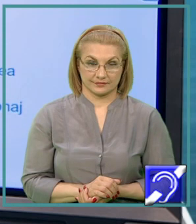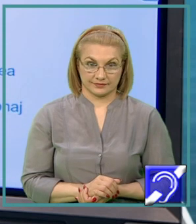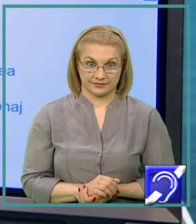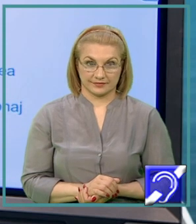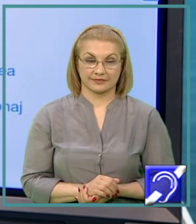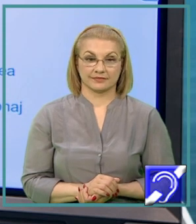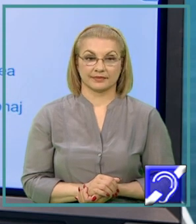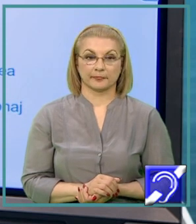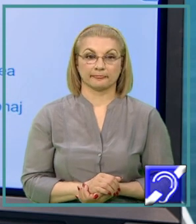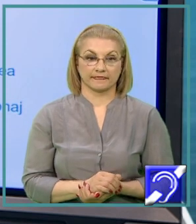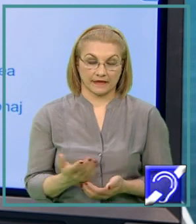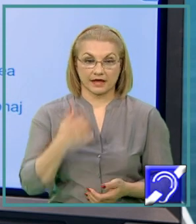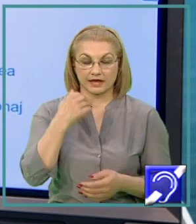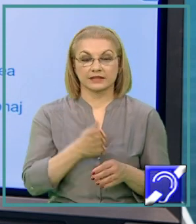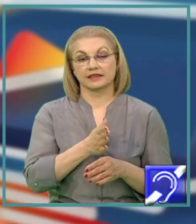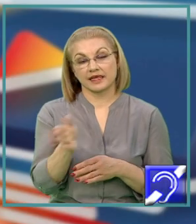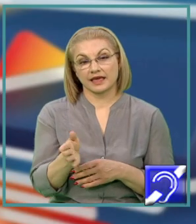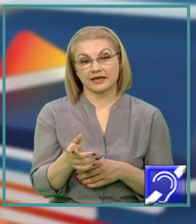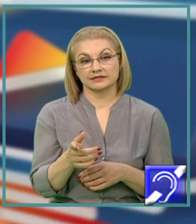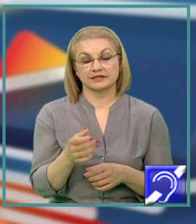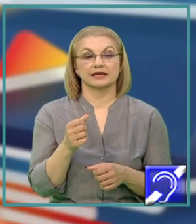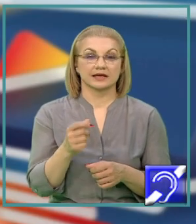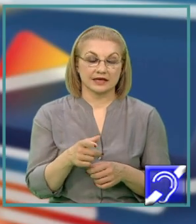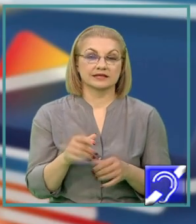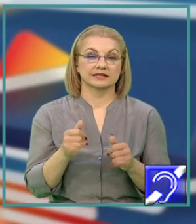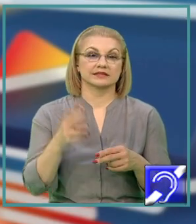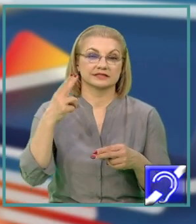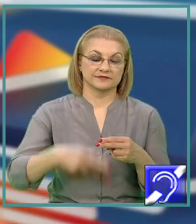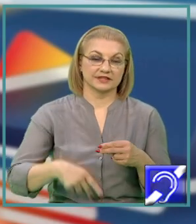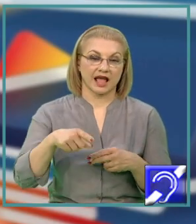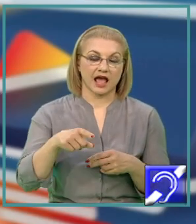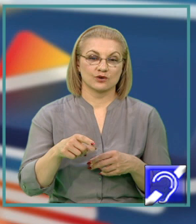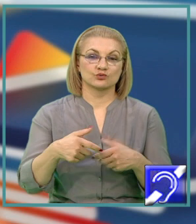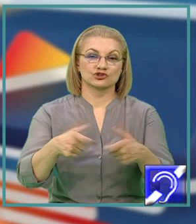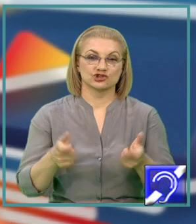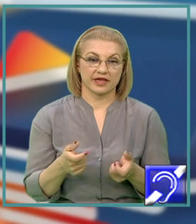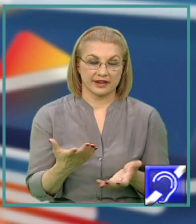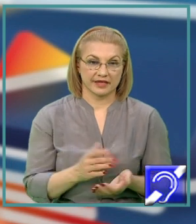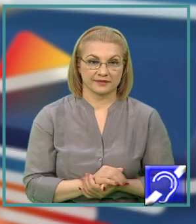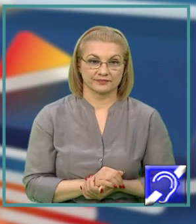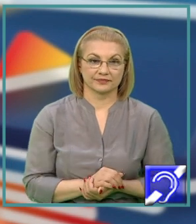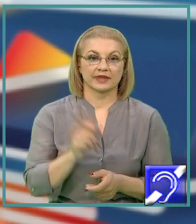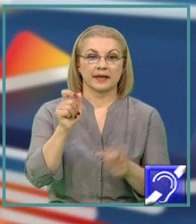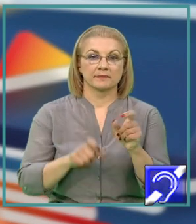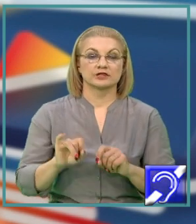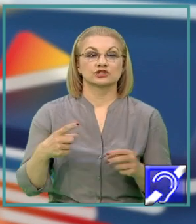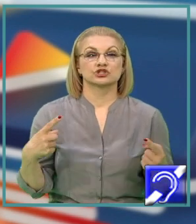începutul unei scene. Când iese, se produce finalul scenei respective. Personajele și conflictul.